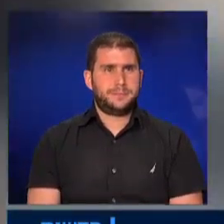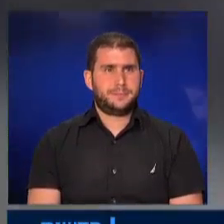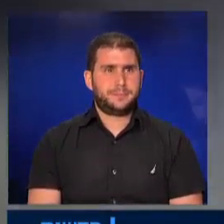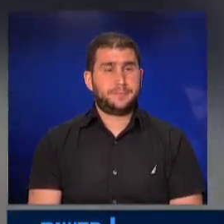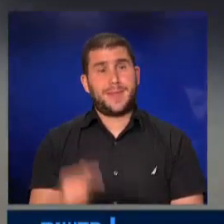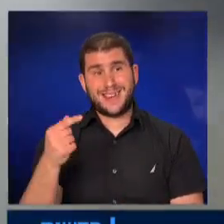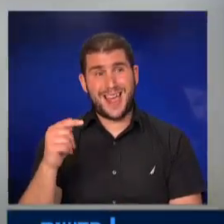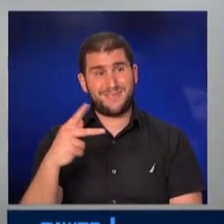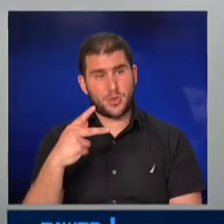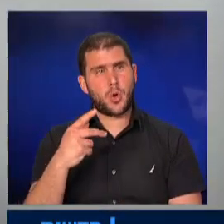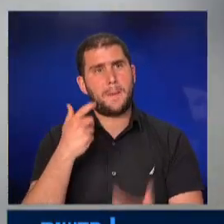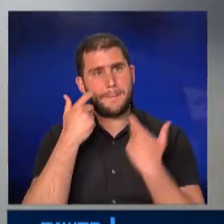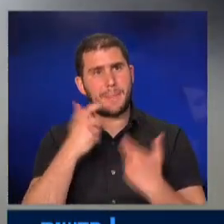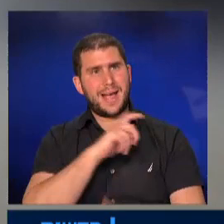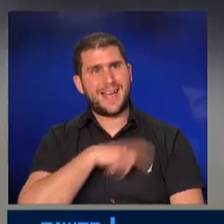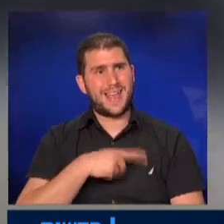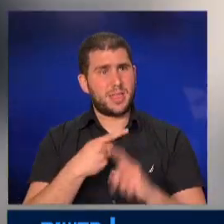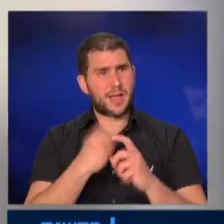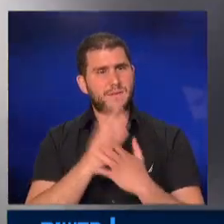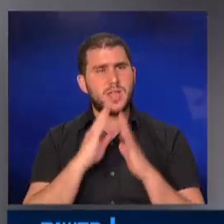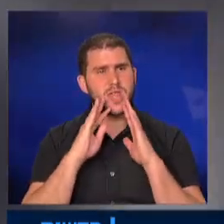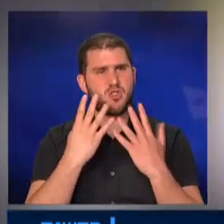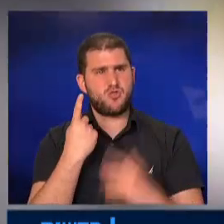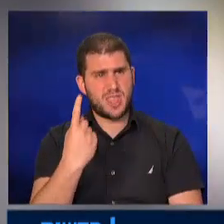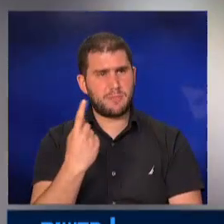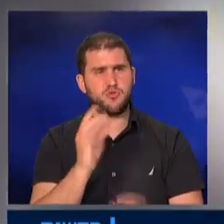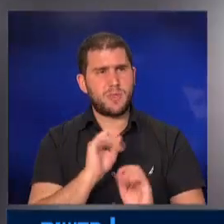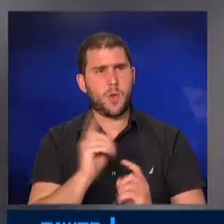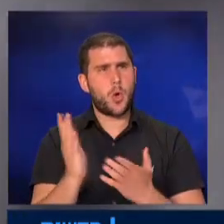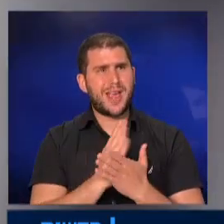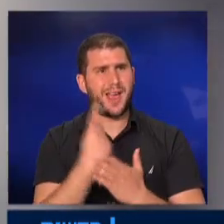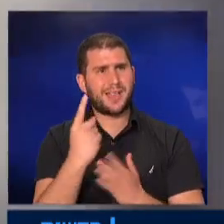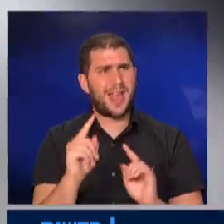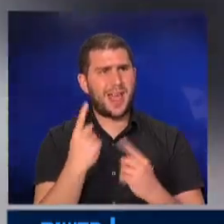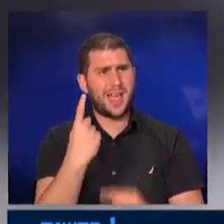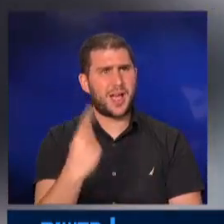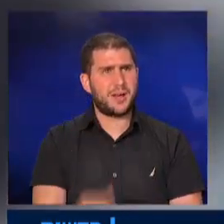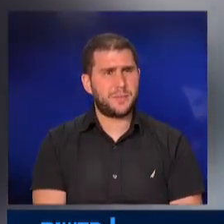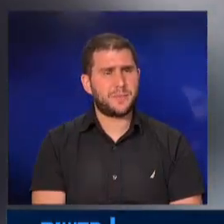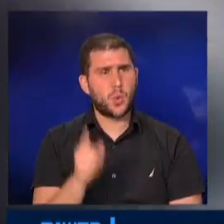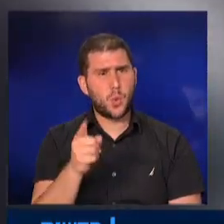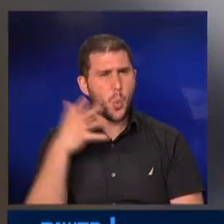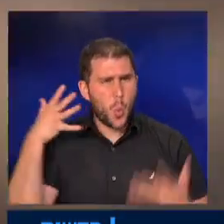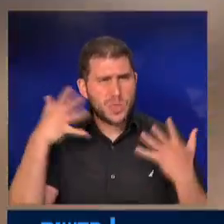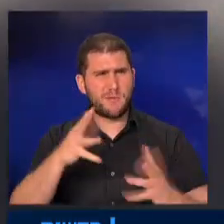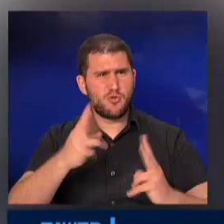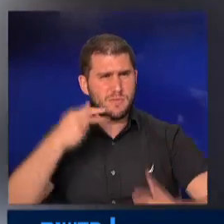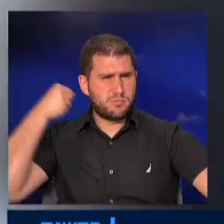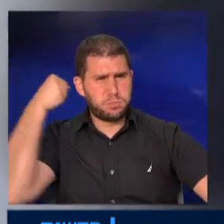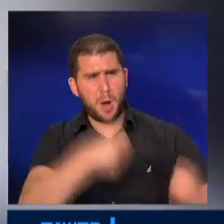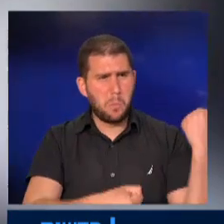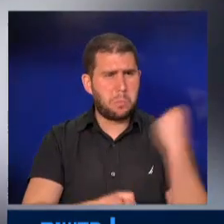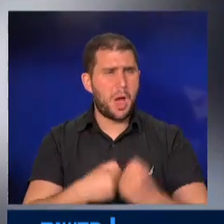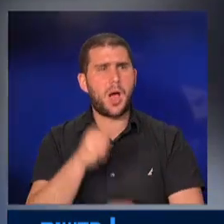גל פרנקו פקח בעיריית נהריה כבר 9 שנים ושום דבר לא הכין אותו לרגע הזה. הוא הותקף שוב ושוב ושוב